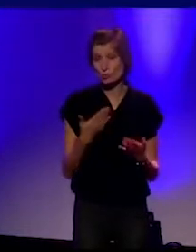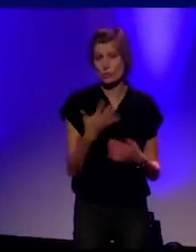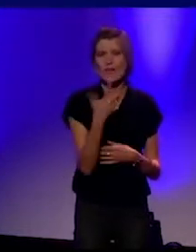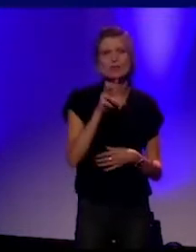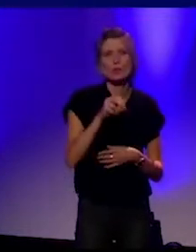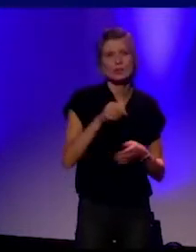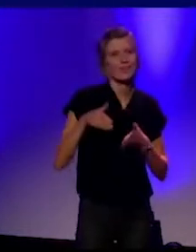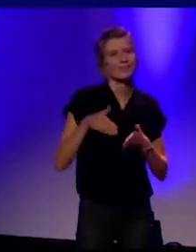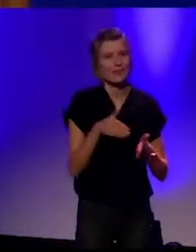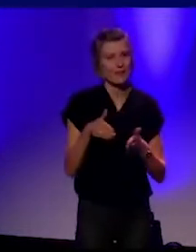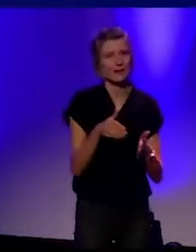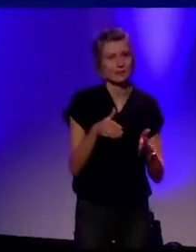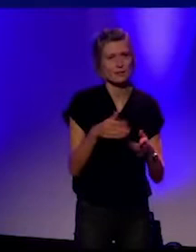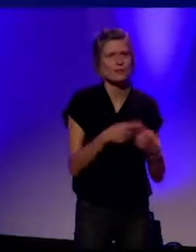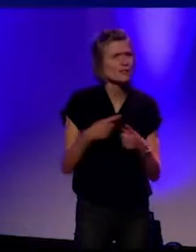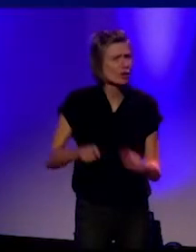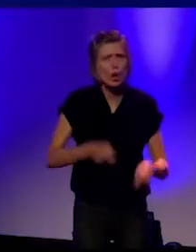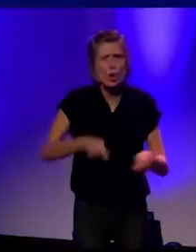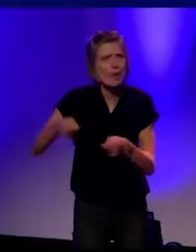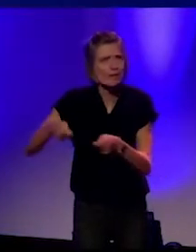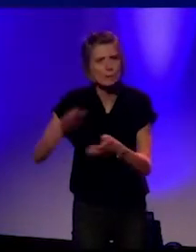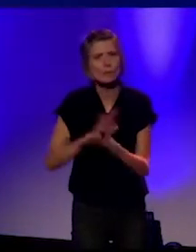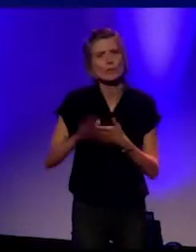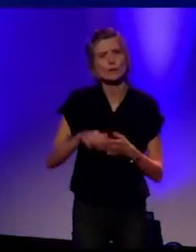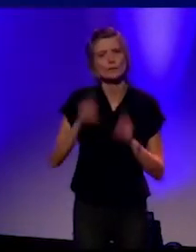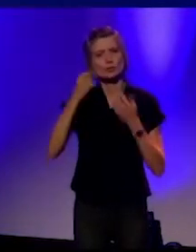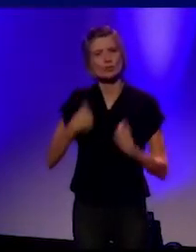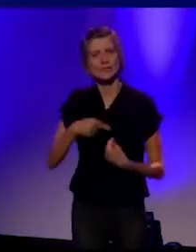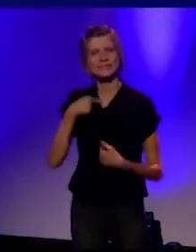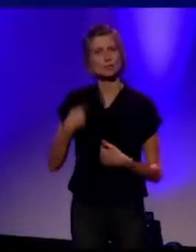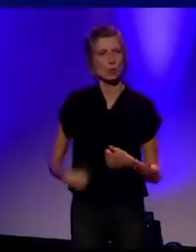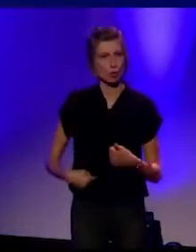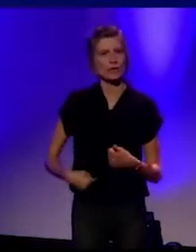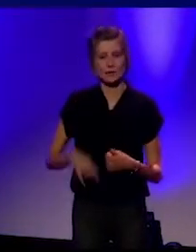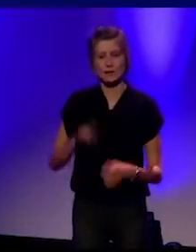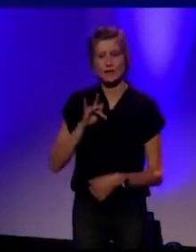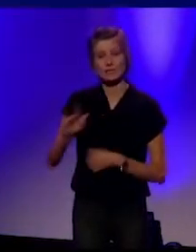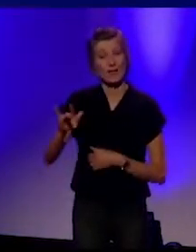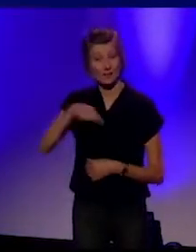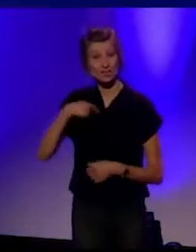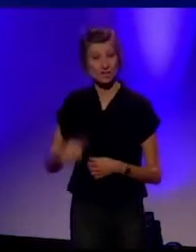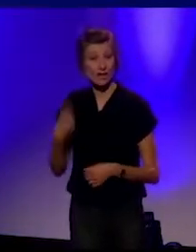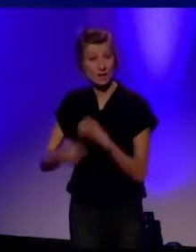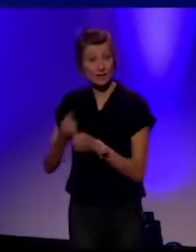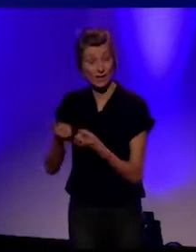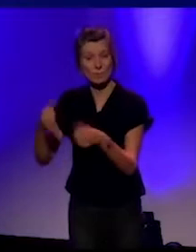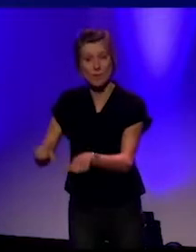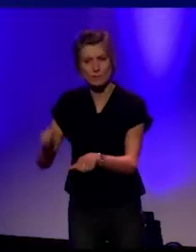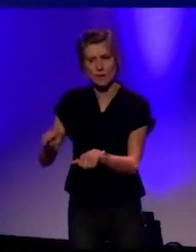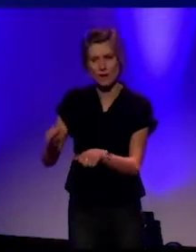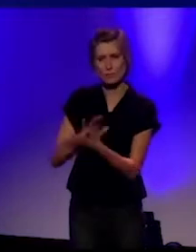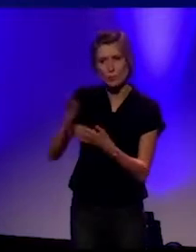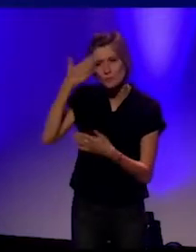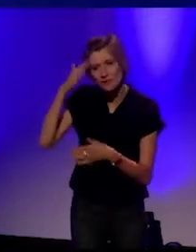onze opleidingen. Maar denk aan studenten sinologie die een jaar naar China gaan, daar aan de slag gaan rond migrantenkinderen,